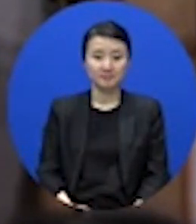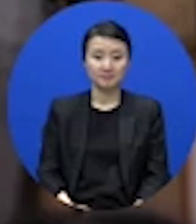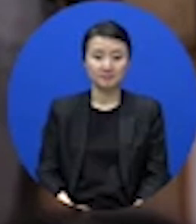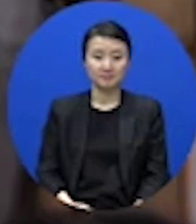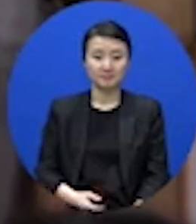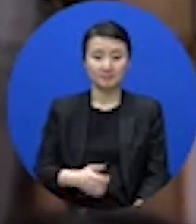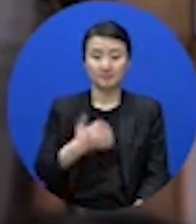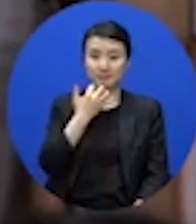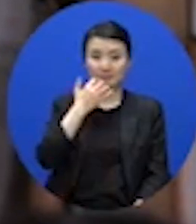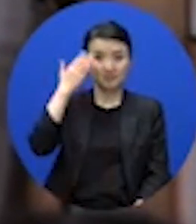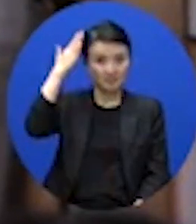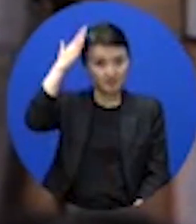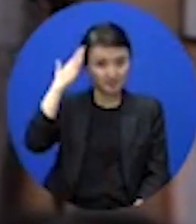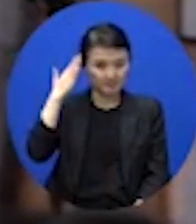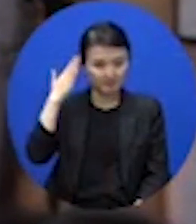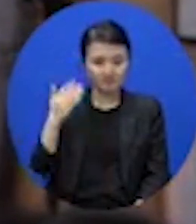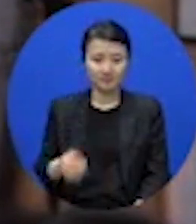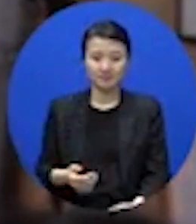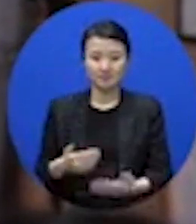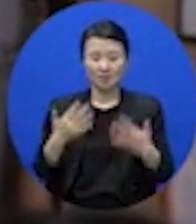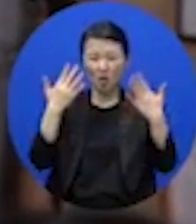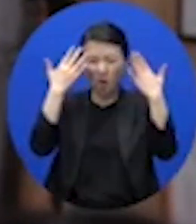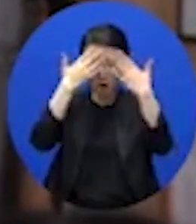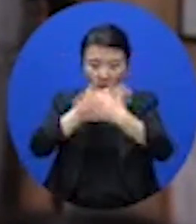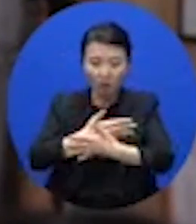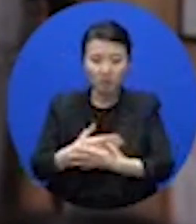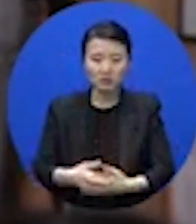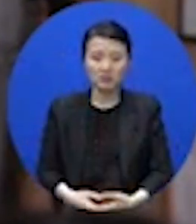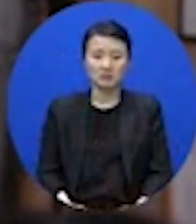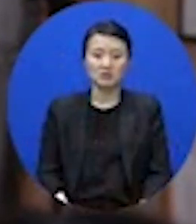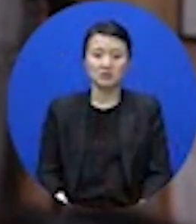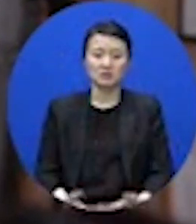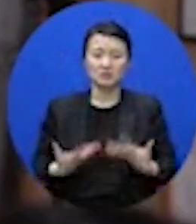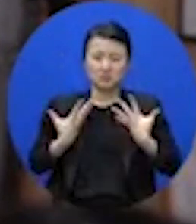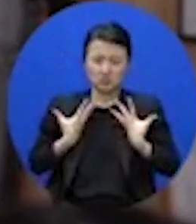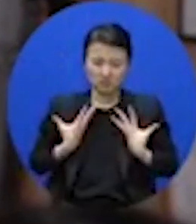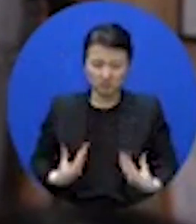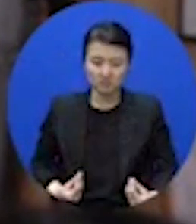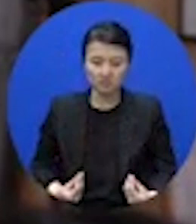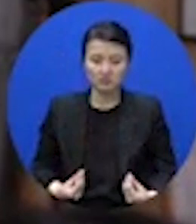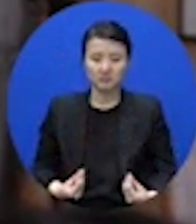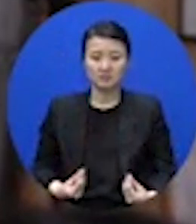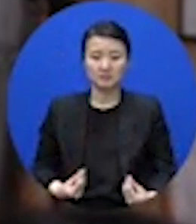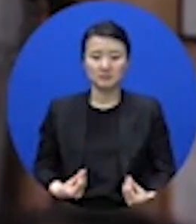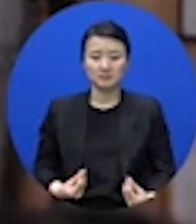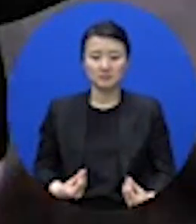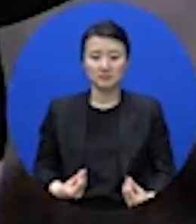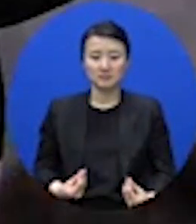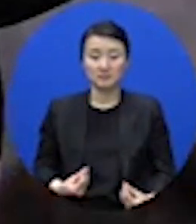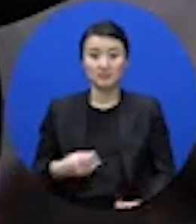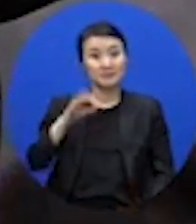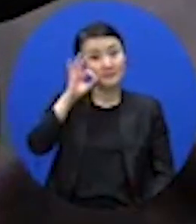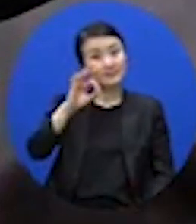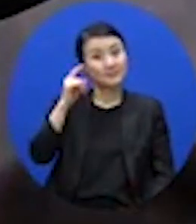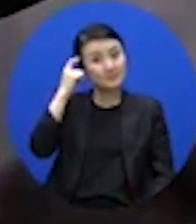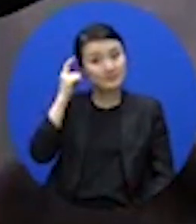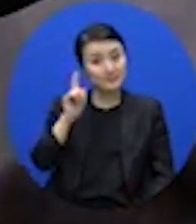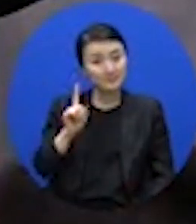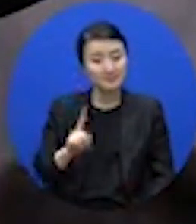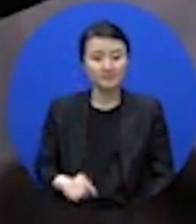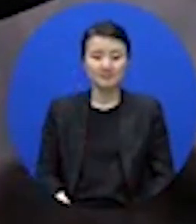검은 마음. 어두운 거. 절망적인 거. 이건요?